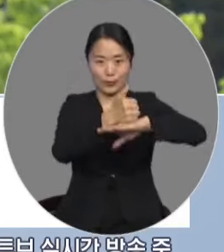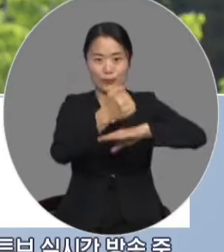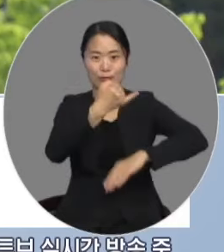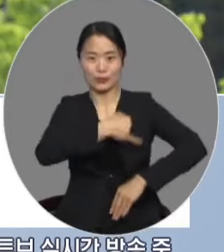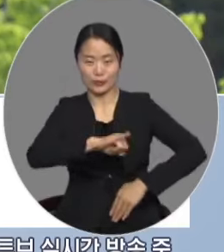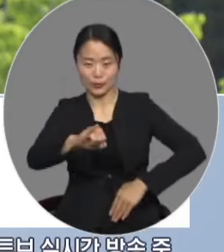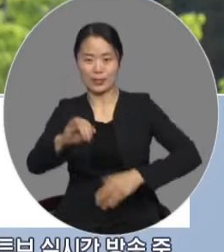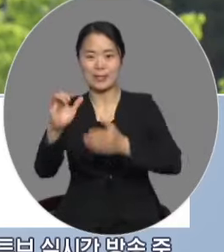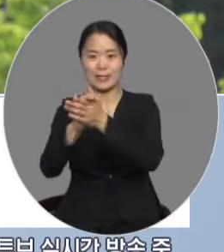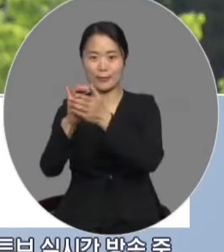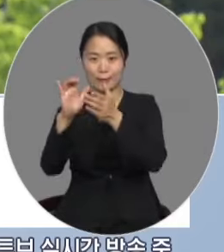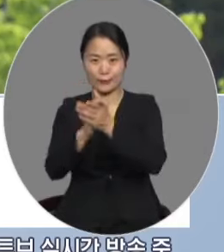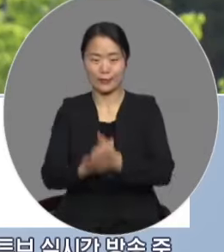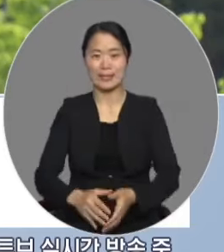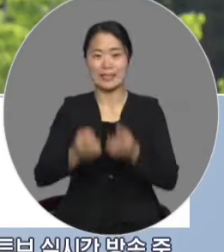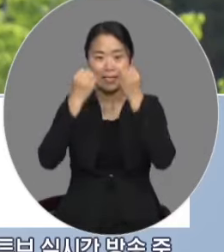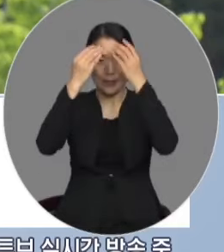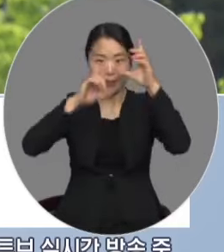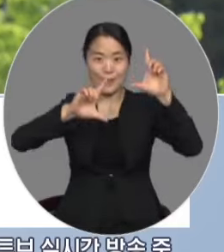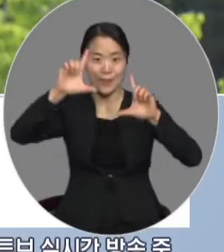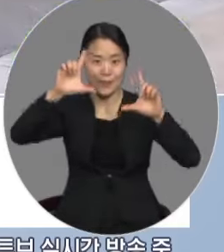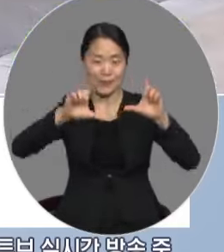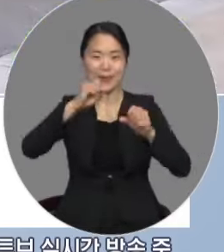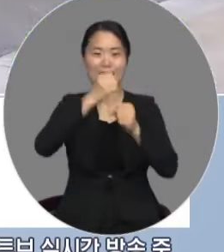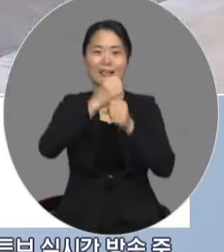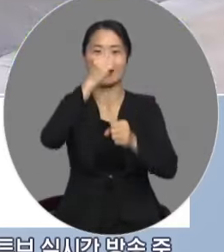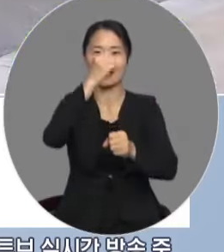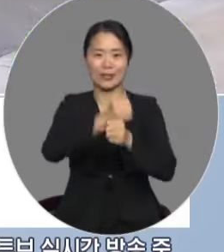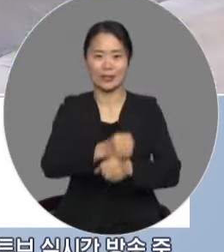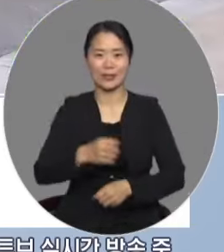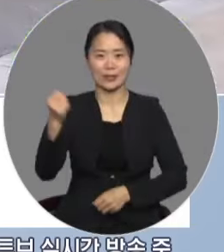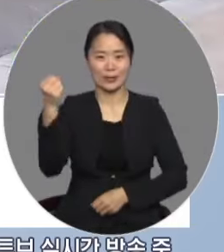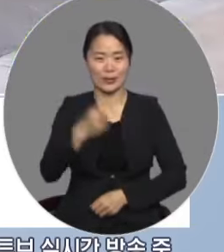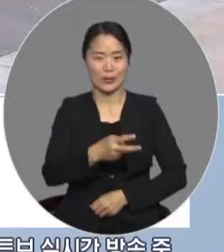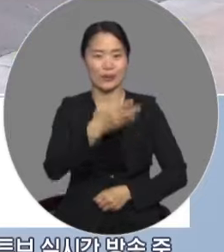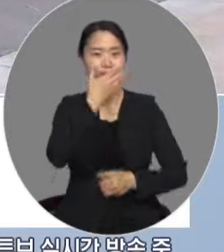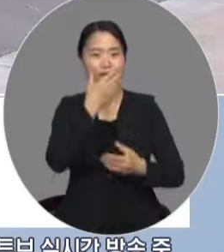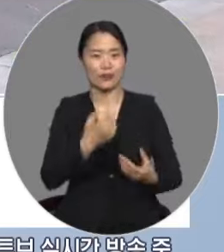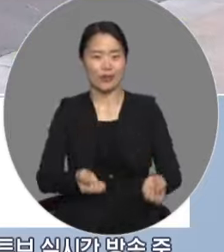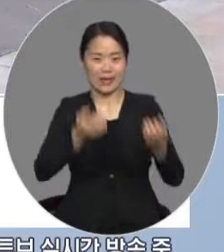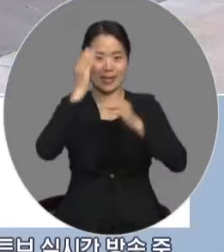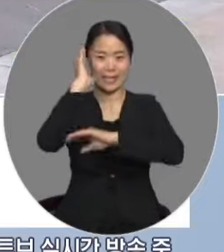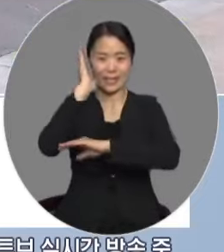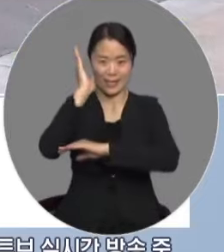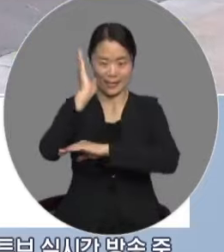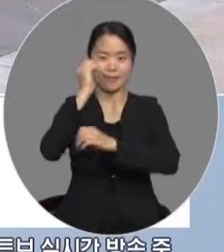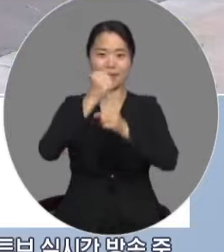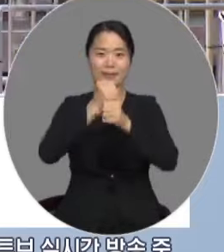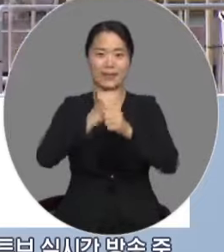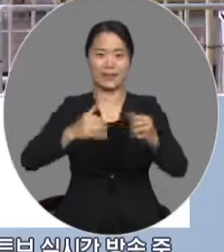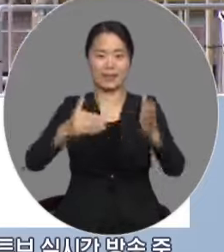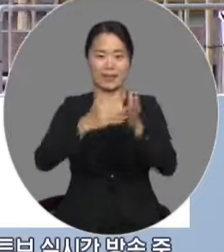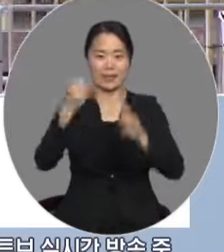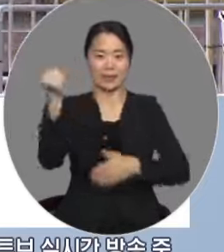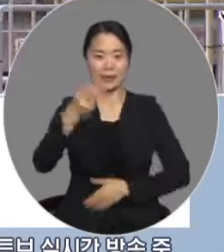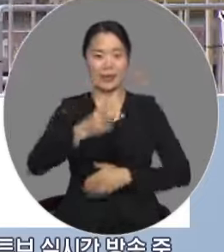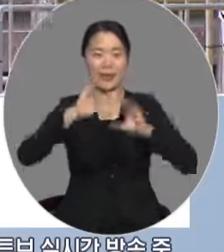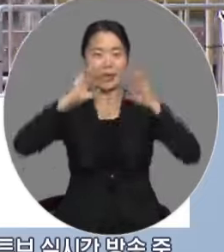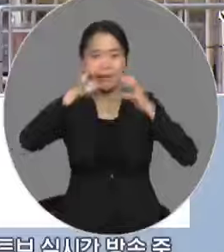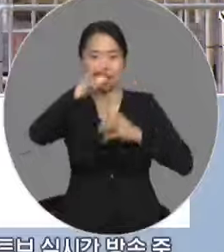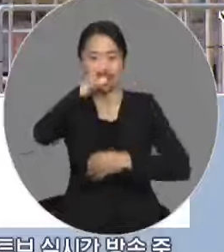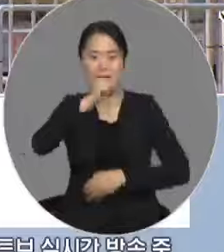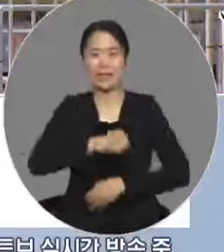캐릭터를 새롭게 만들어서 축제에 스토리텔링을 하였고요. 이야기거리를 만들었습니다. 그리고 아이들이